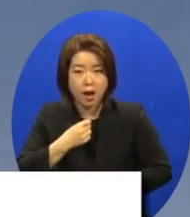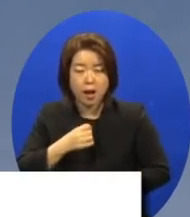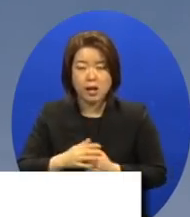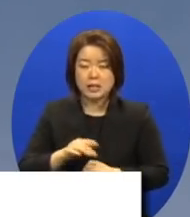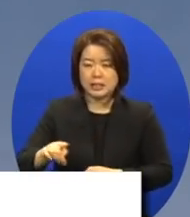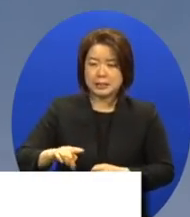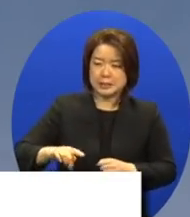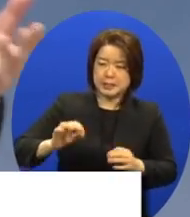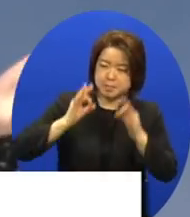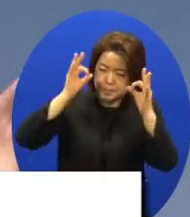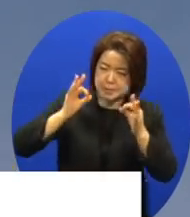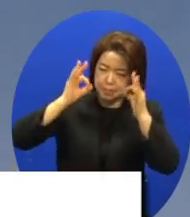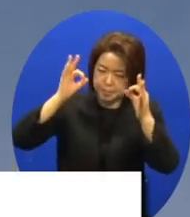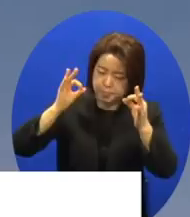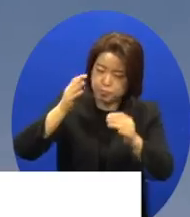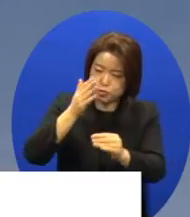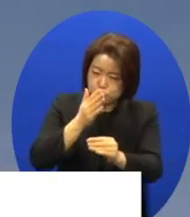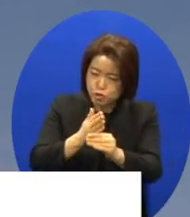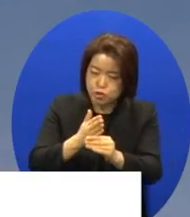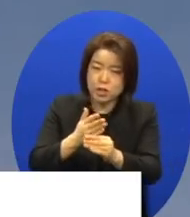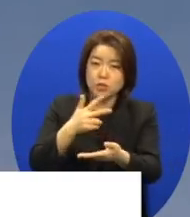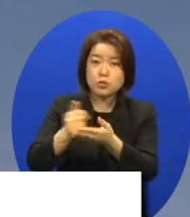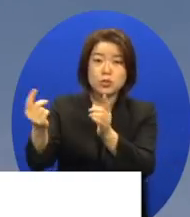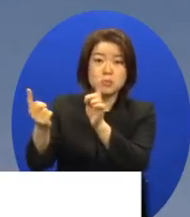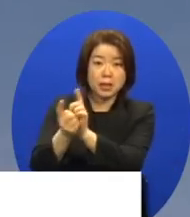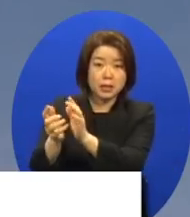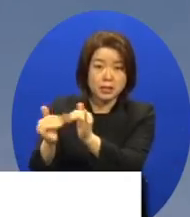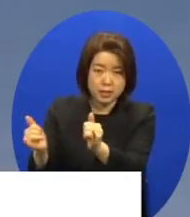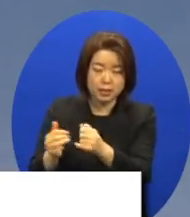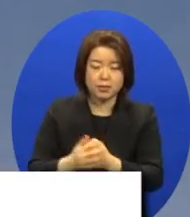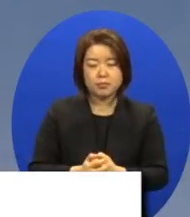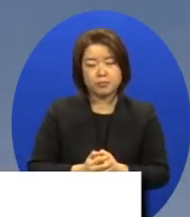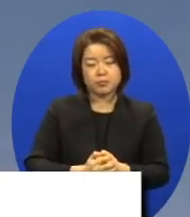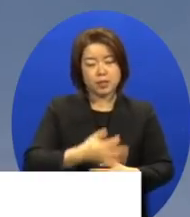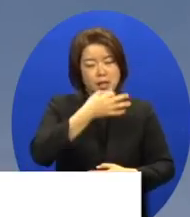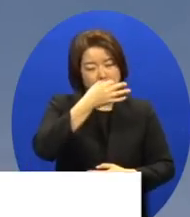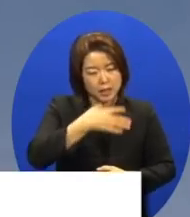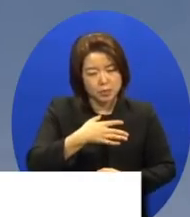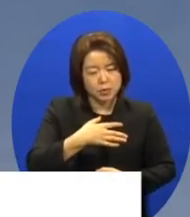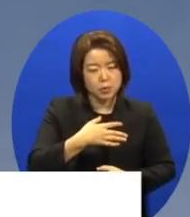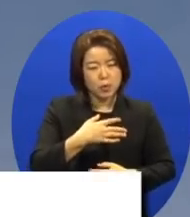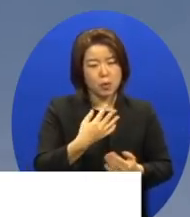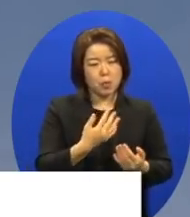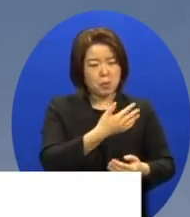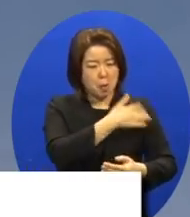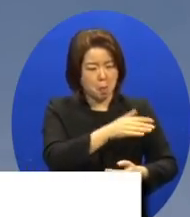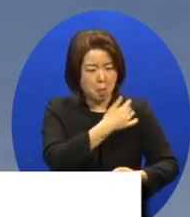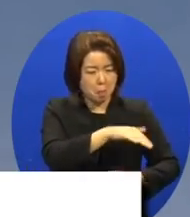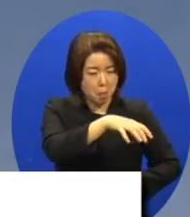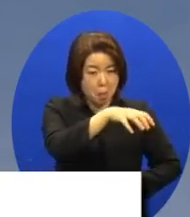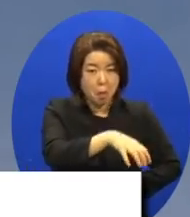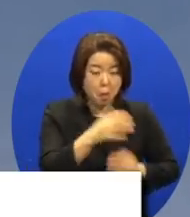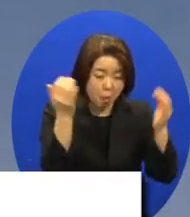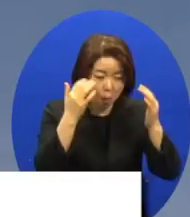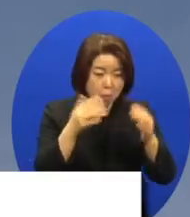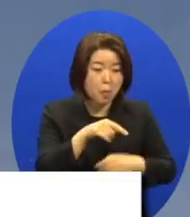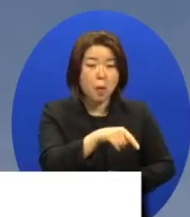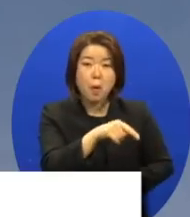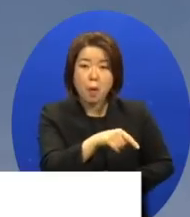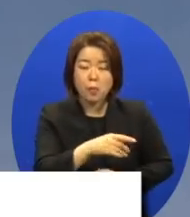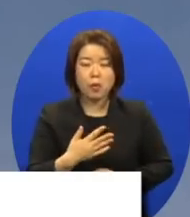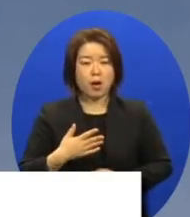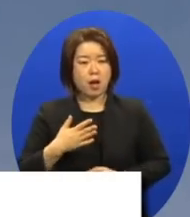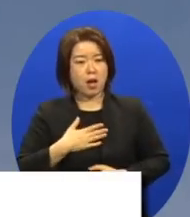발버둥 치다가 주님을 맞는 사람과 힘들고 소외되고 고통당하는 곳에 그곳이 내